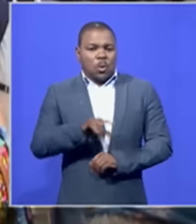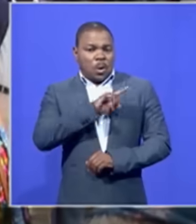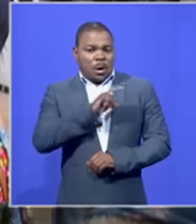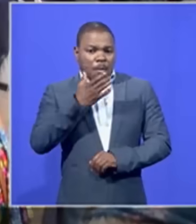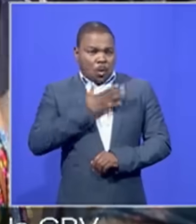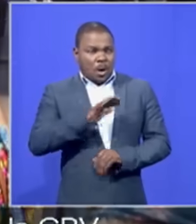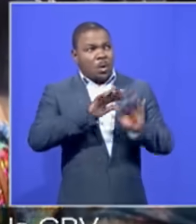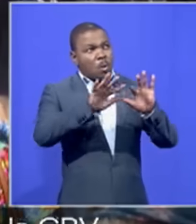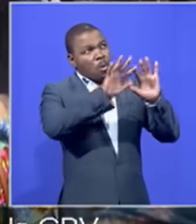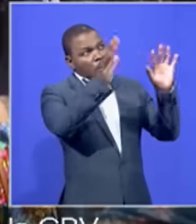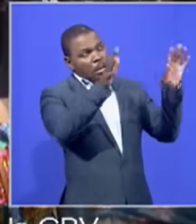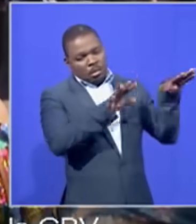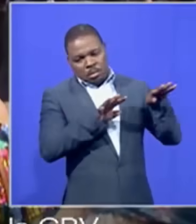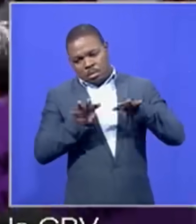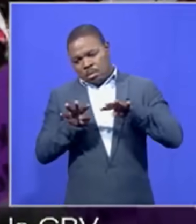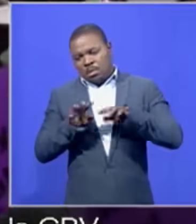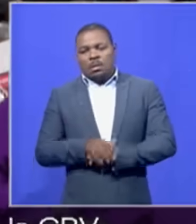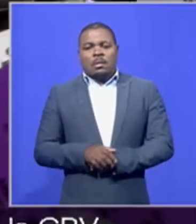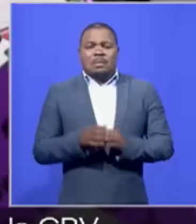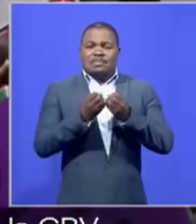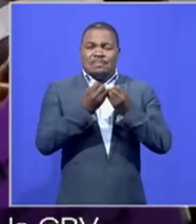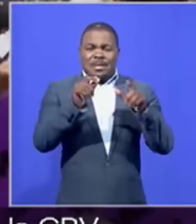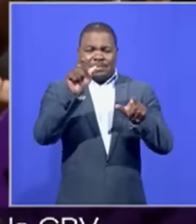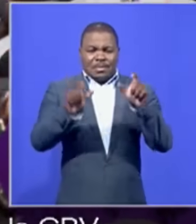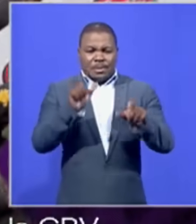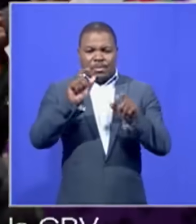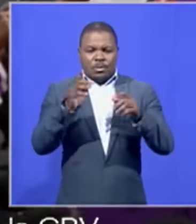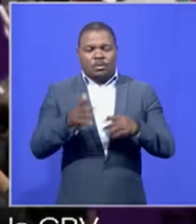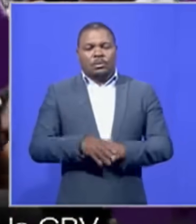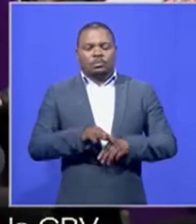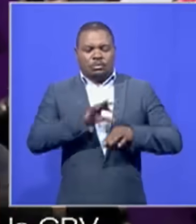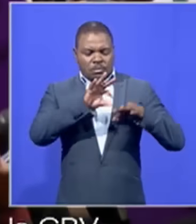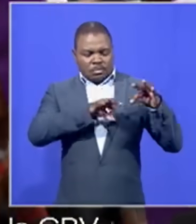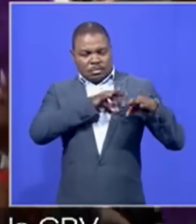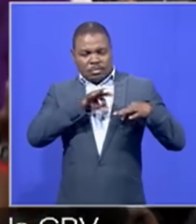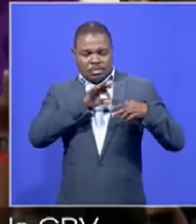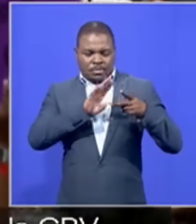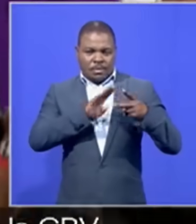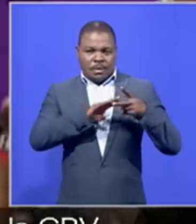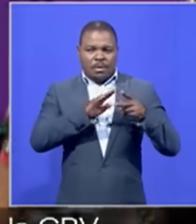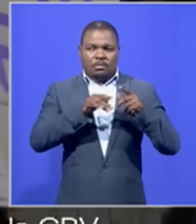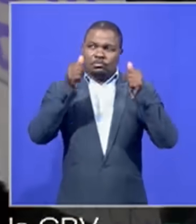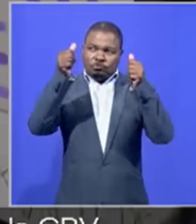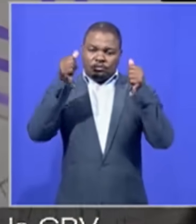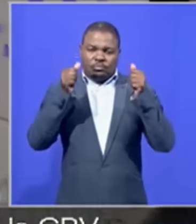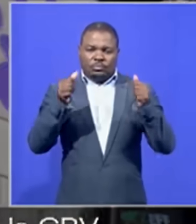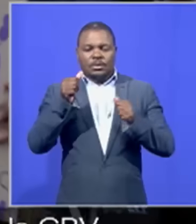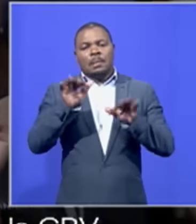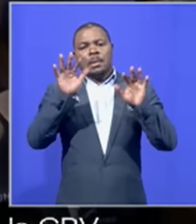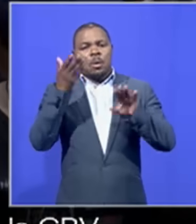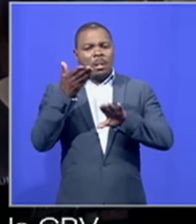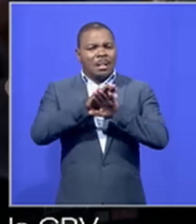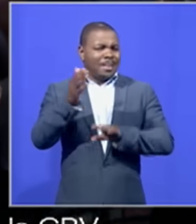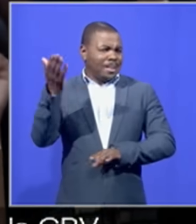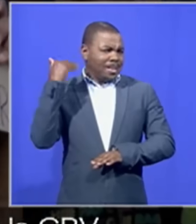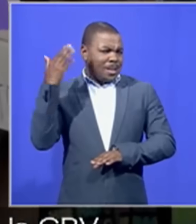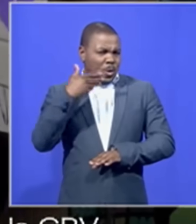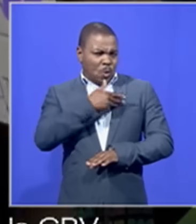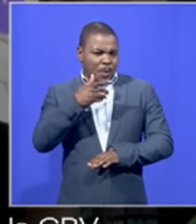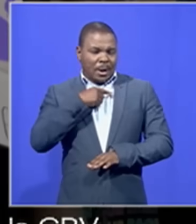lefatshe. Ba na le seabe ba le bantsi ba ne ba tsentse diribono le dipostara tse di kwadilweng maina a batswasetlhabelo